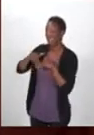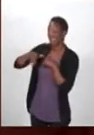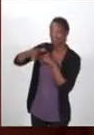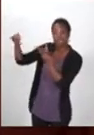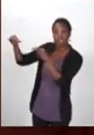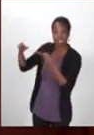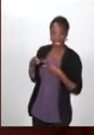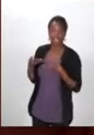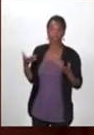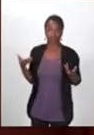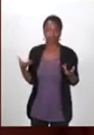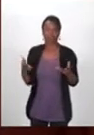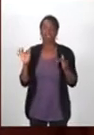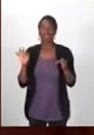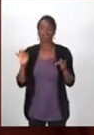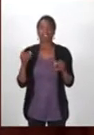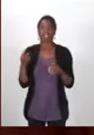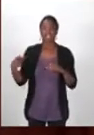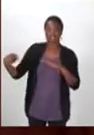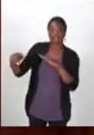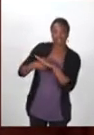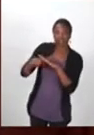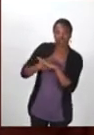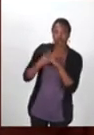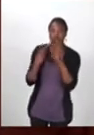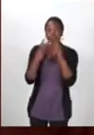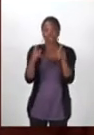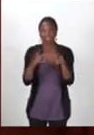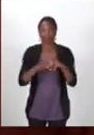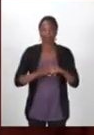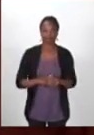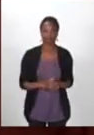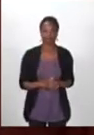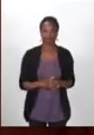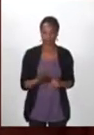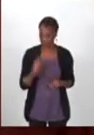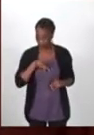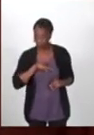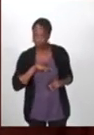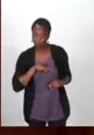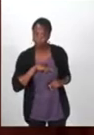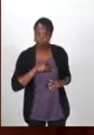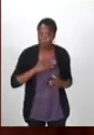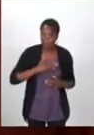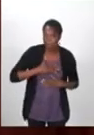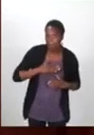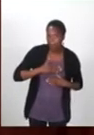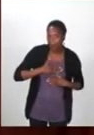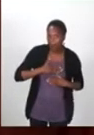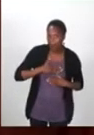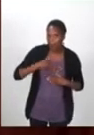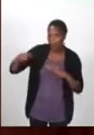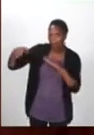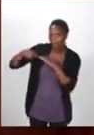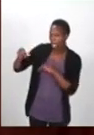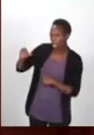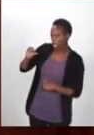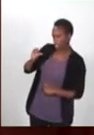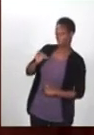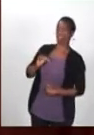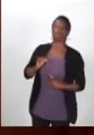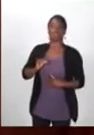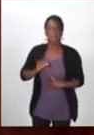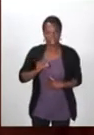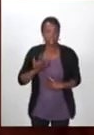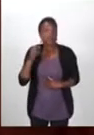la République sur le financement des collectivités locales. Nous craignons qu'elles soient plus encore ponctionnées au profit d'un État plus soucieux